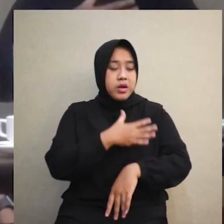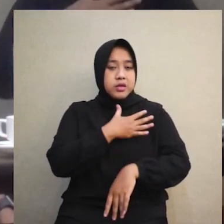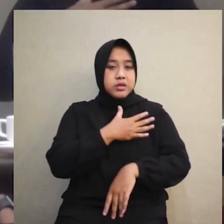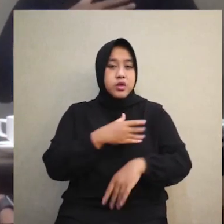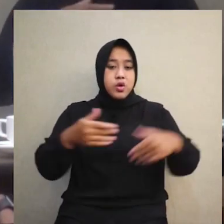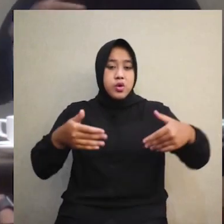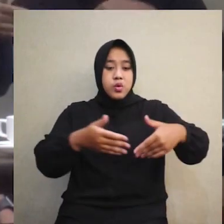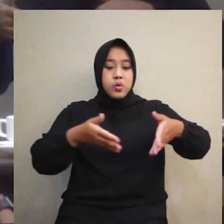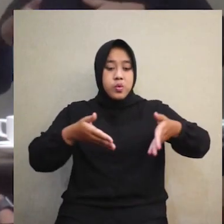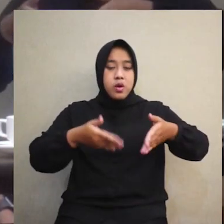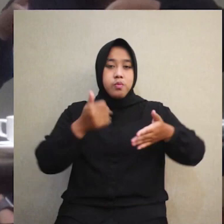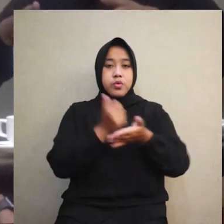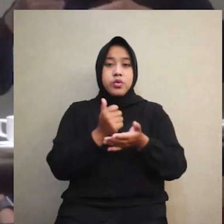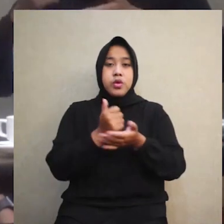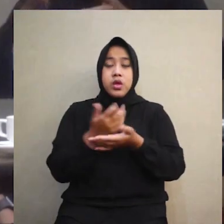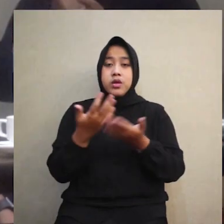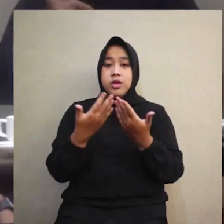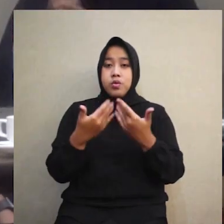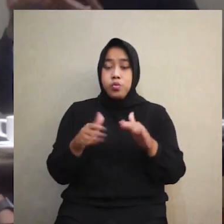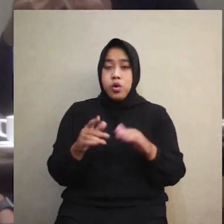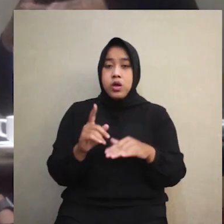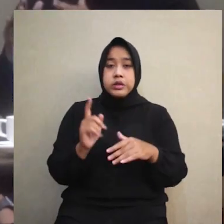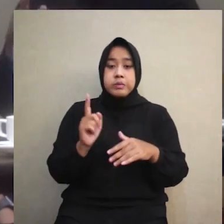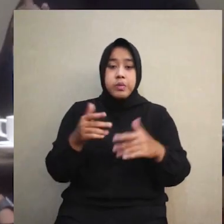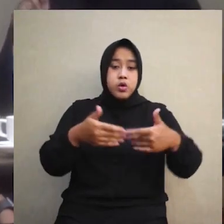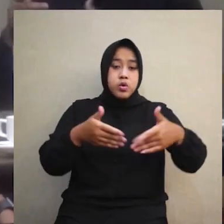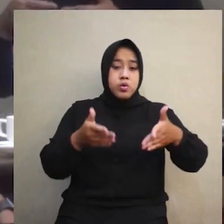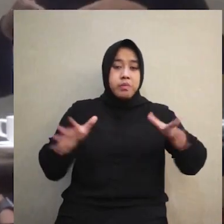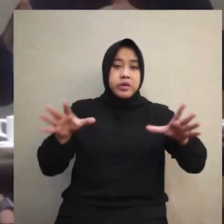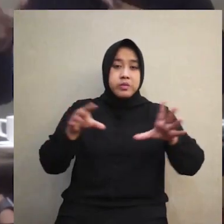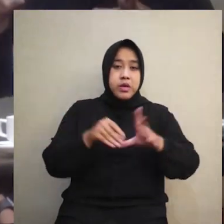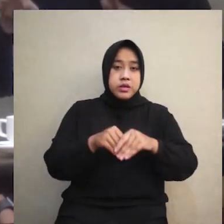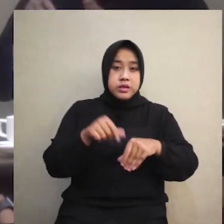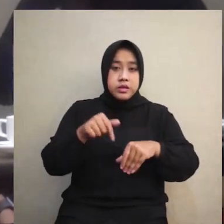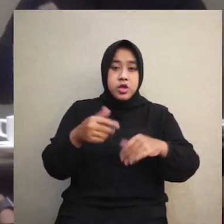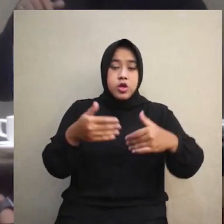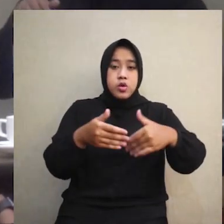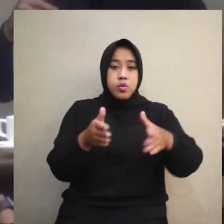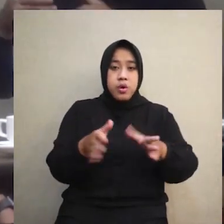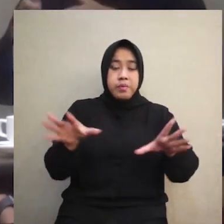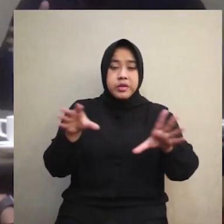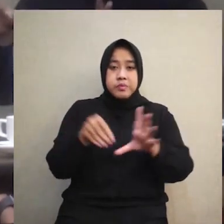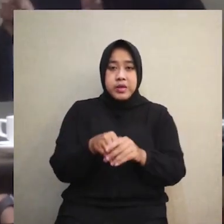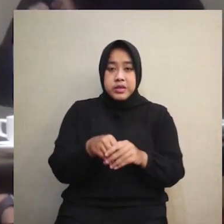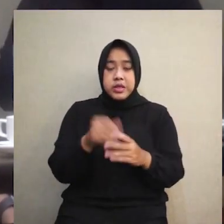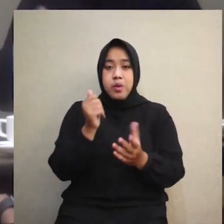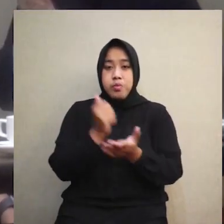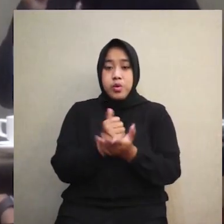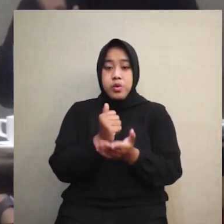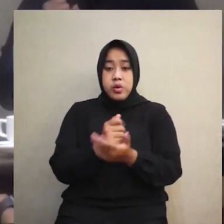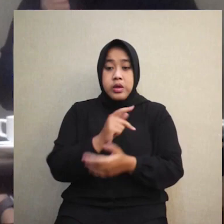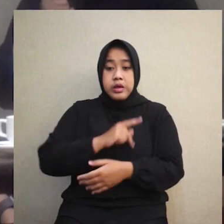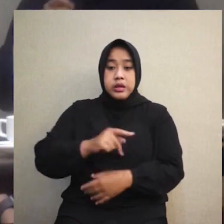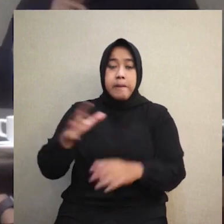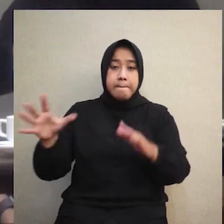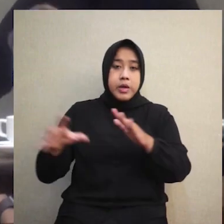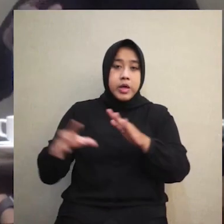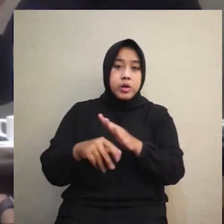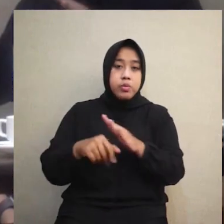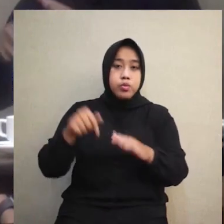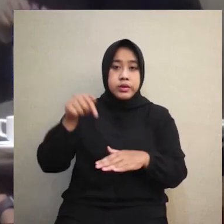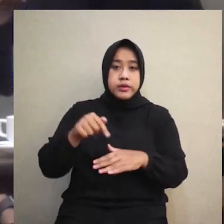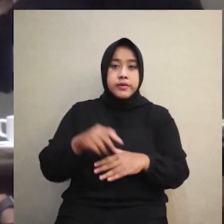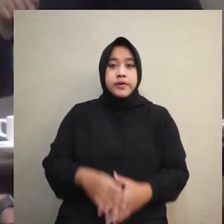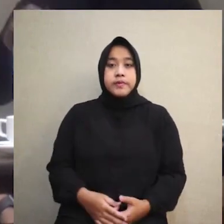sangat-sangat terbuka karena memang ruang partisipasinya sendiri adalah ruang partisipasi dimana kita yang merebut space itu